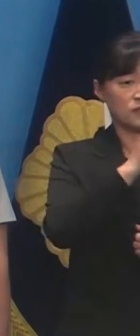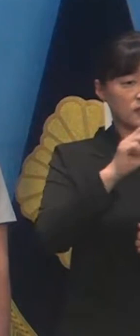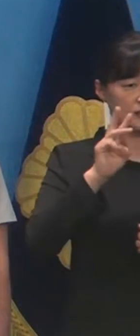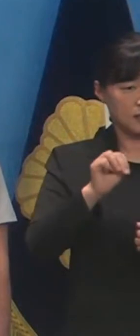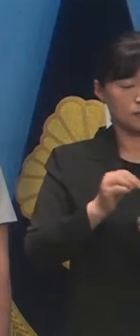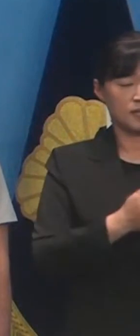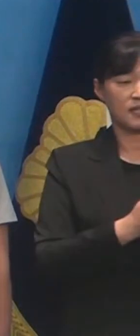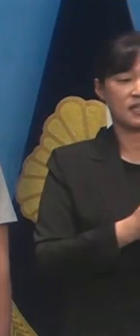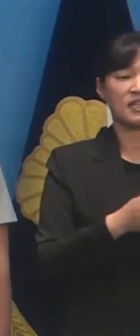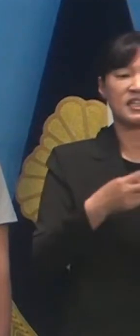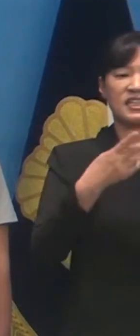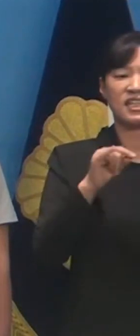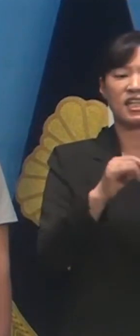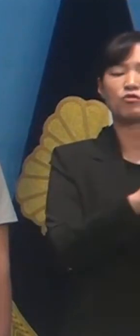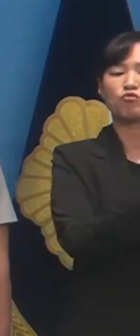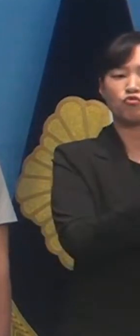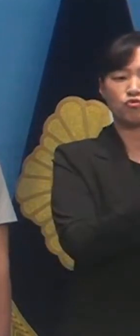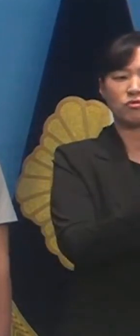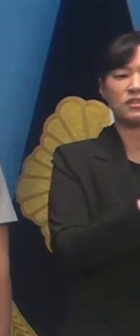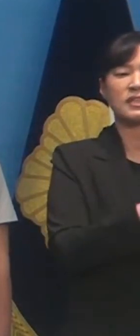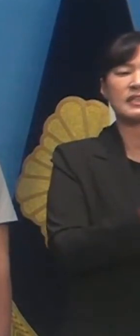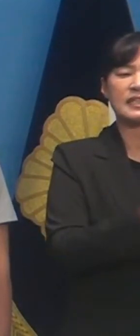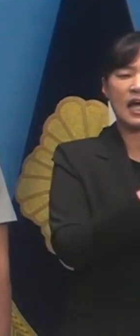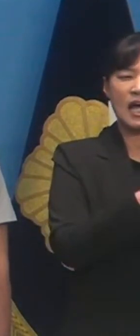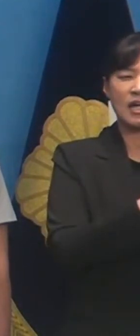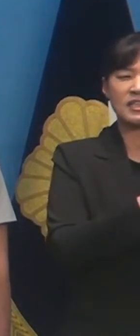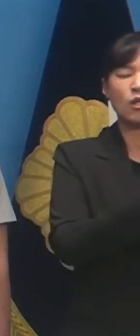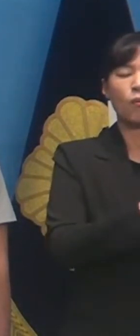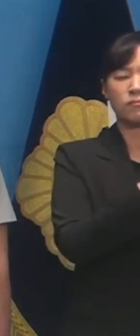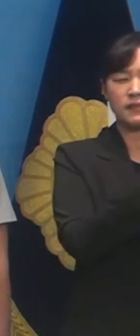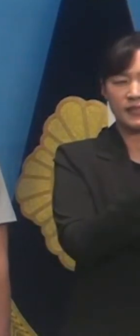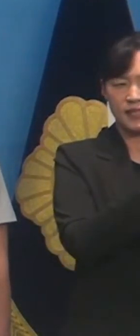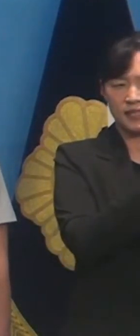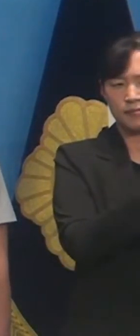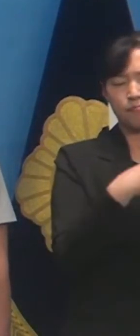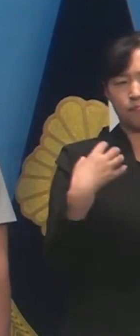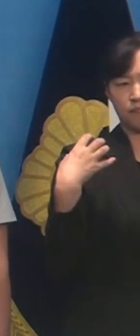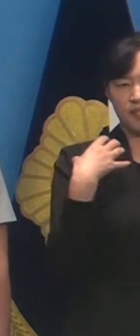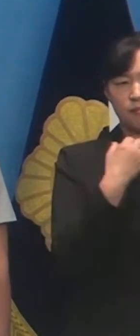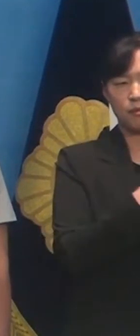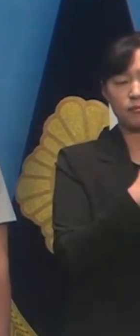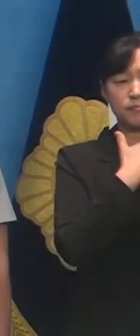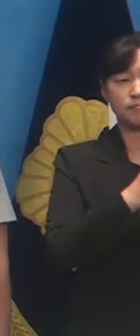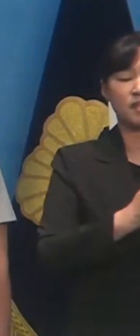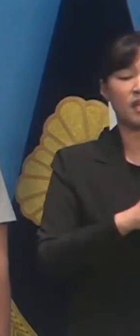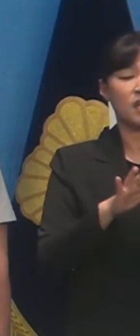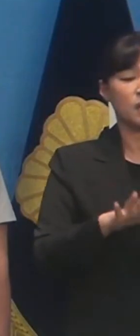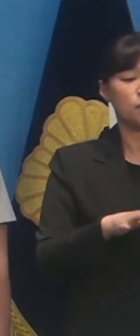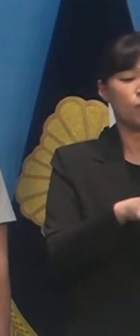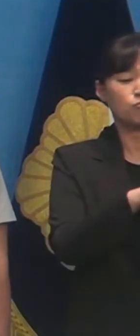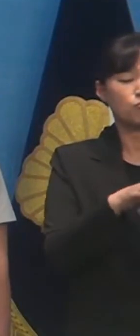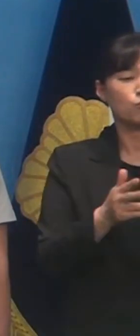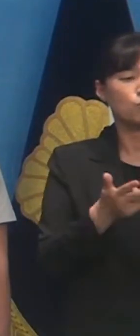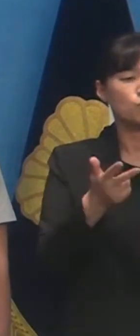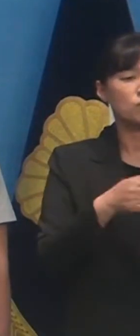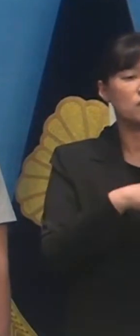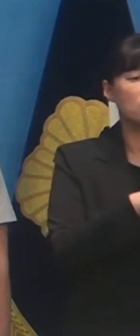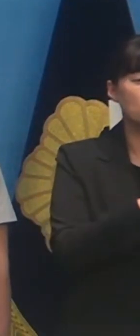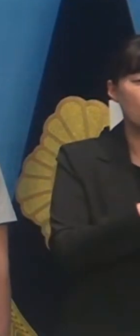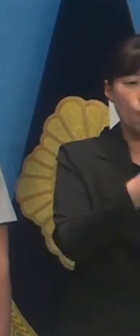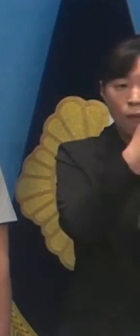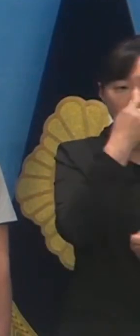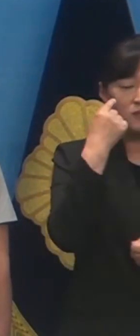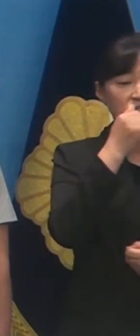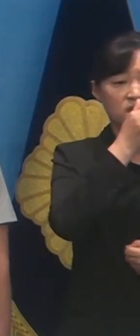주주인 산업은행의 역할에 주목합니다. 국책은행이자 책임있는 주주로서 산업은행은 이번 구조조정의 명분을